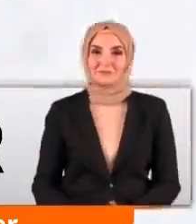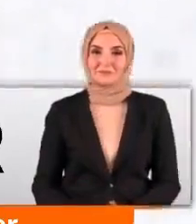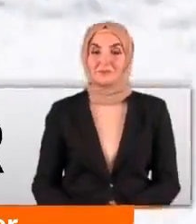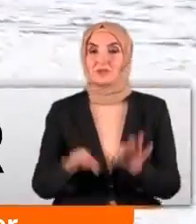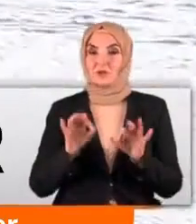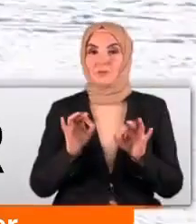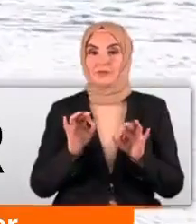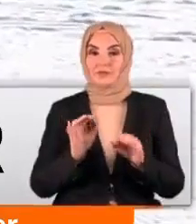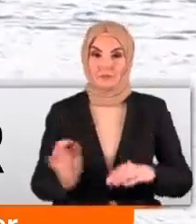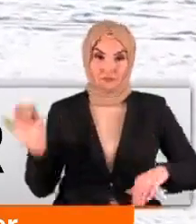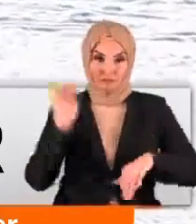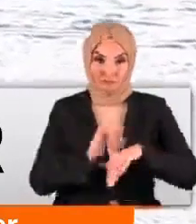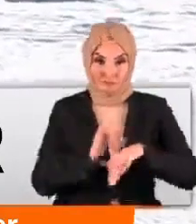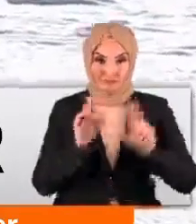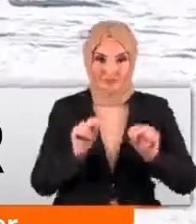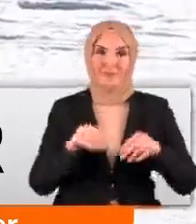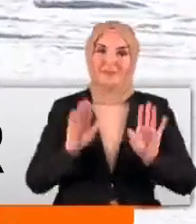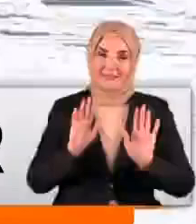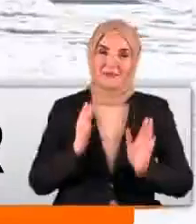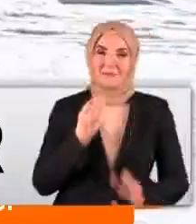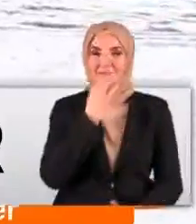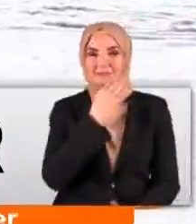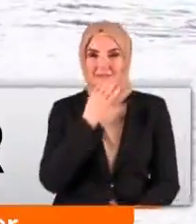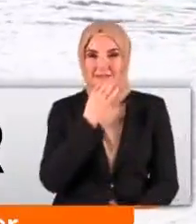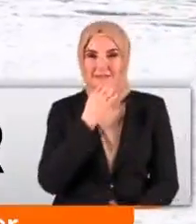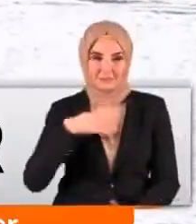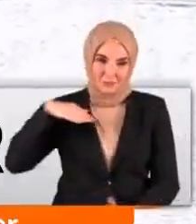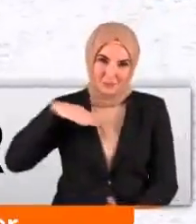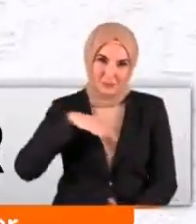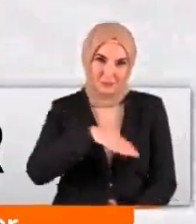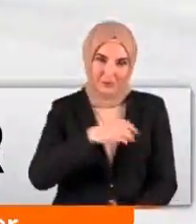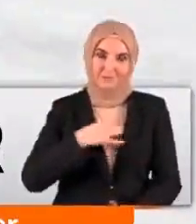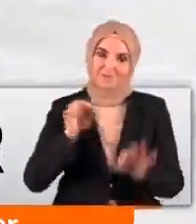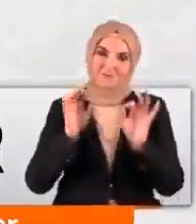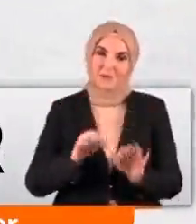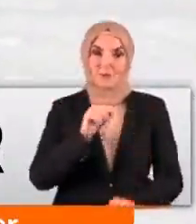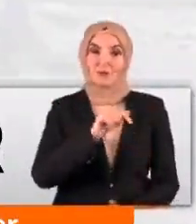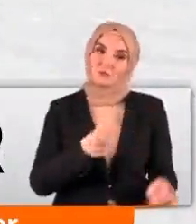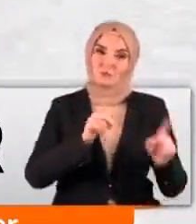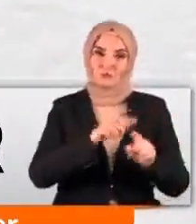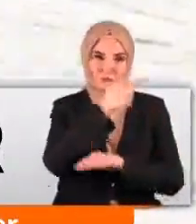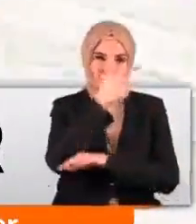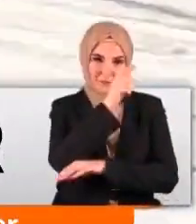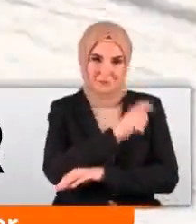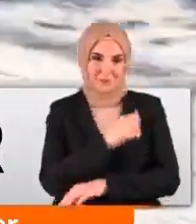Şimdi tam zirve olmasa da zirveden aşağıya ben de kaymaya başlayacağım. Aşağıda buluşalım Soner abi.